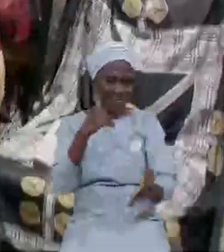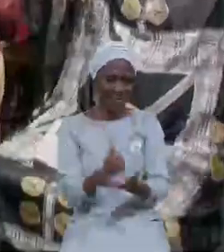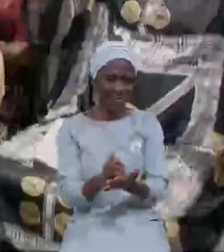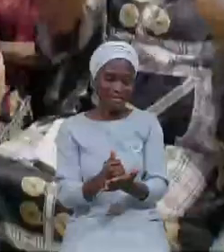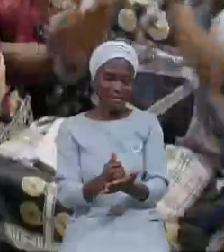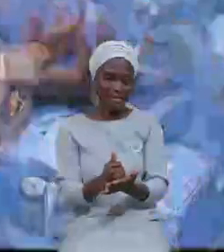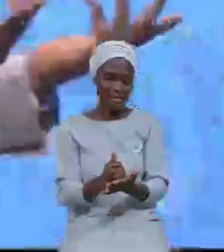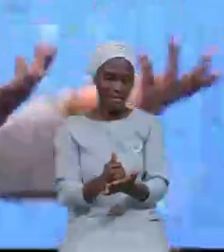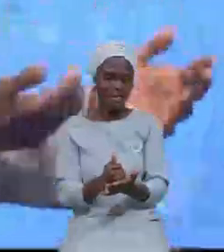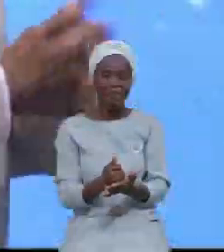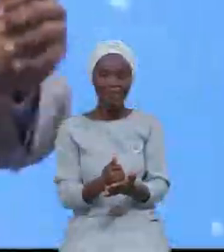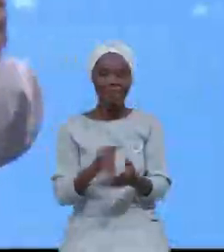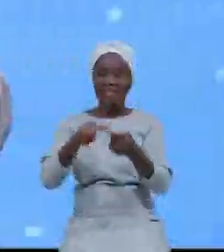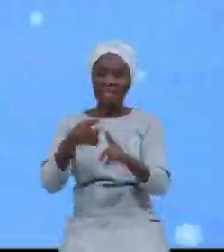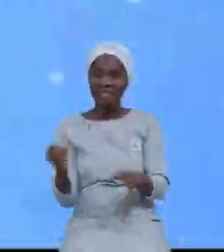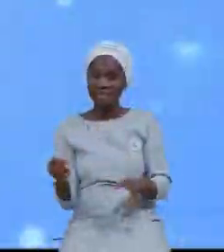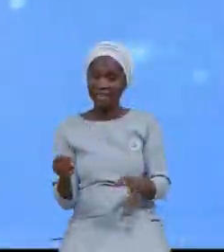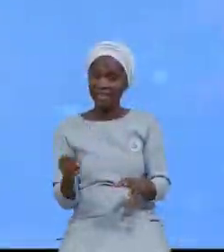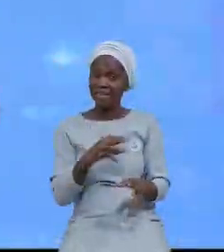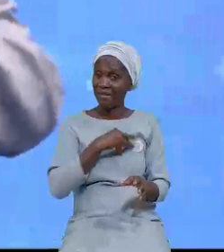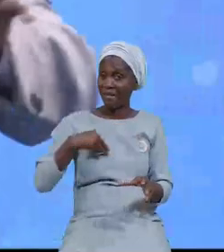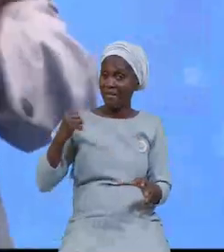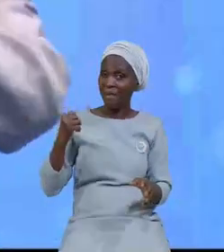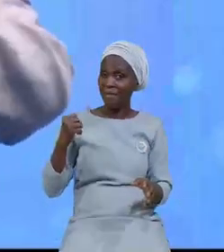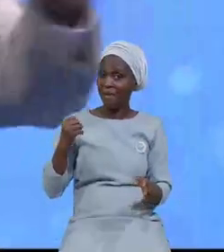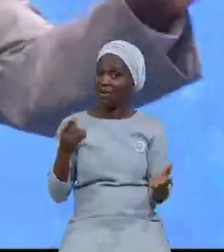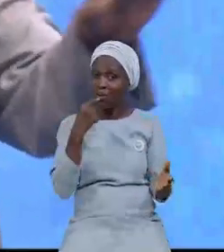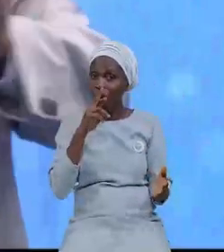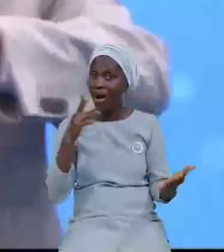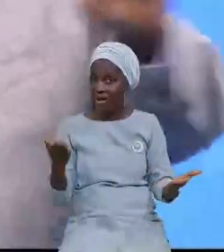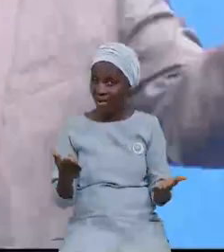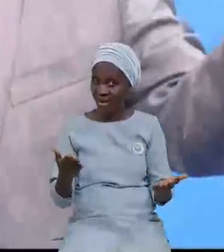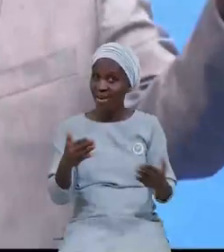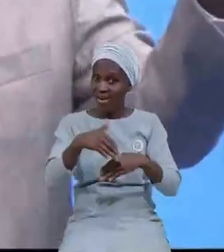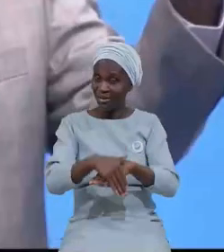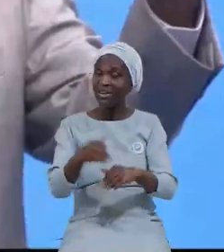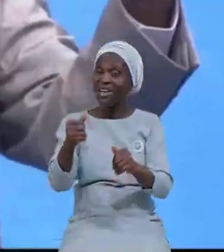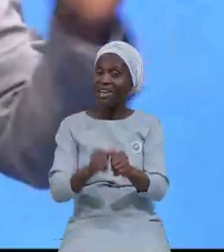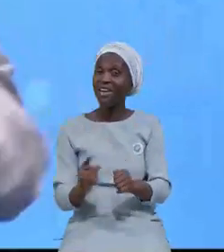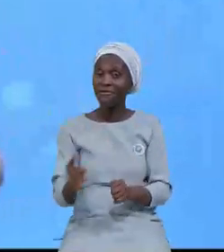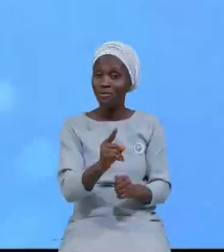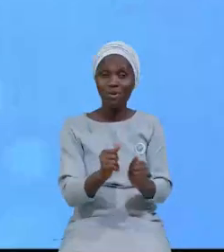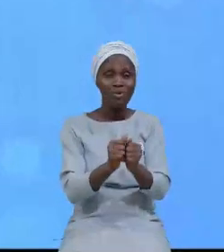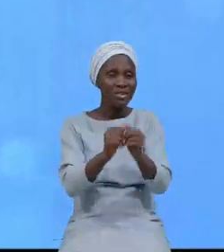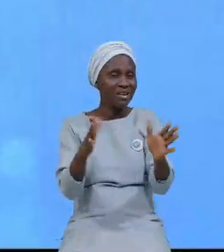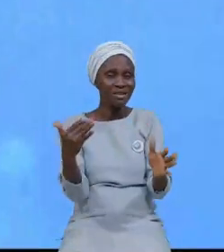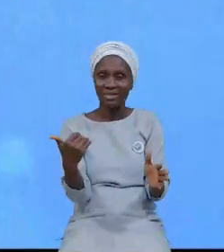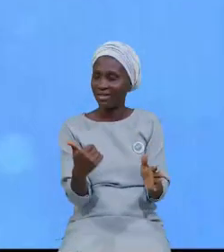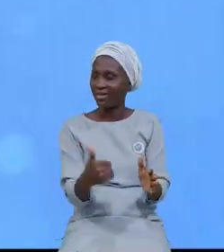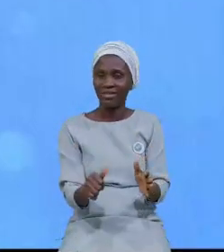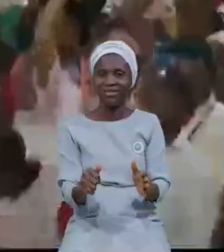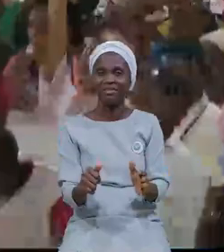soirée amis frères vous qui êtes là ce soir tout le monde sans